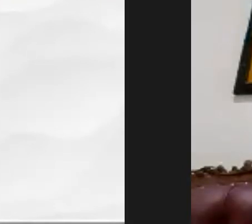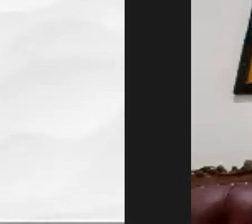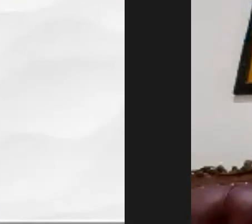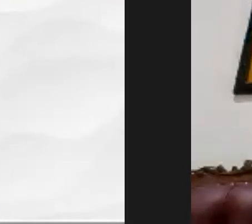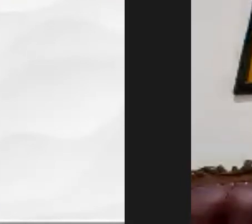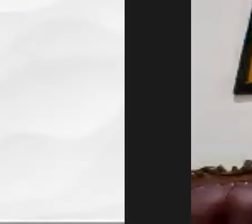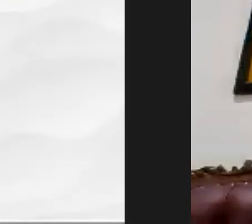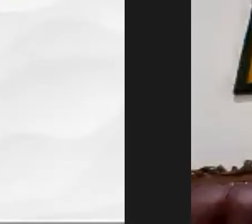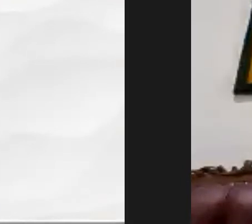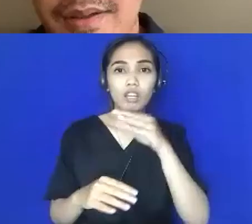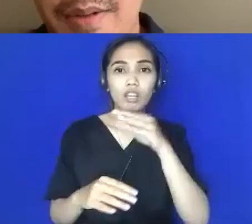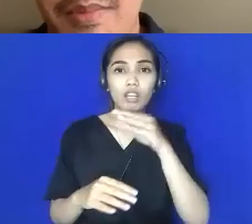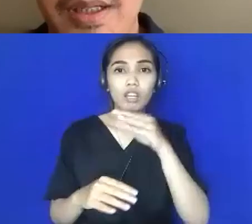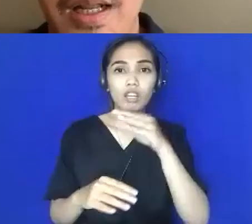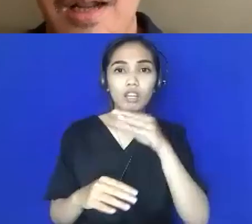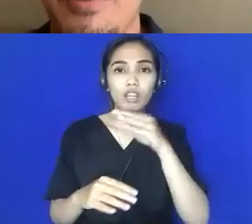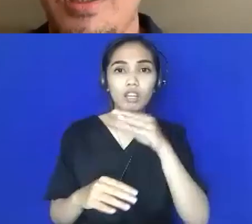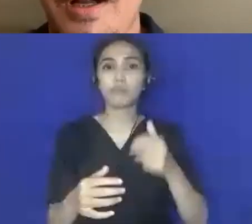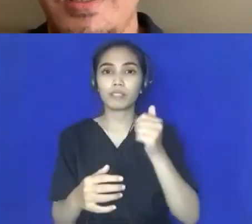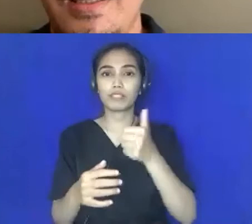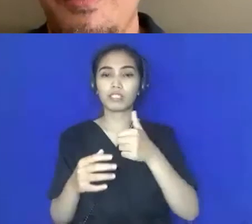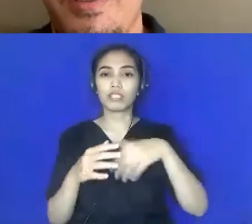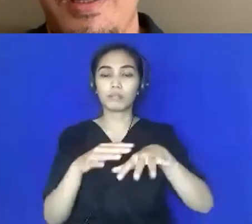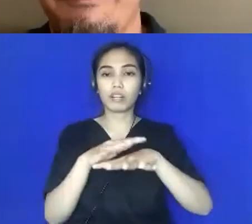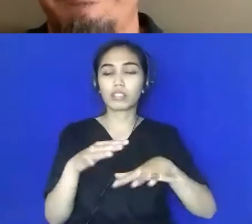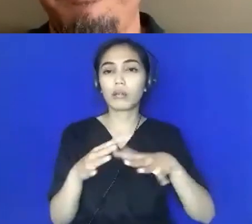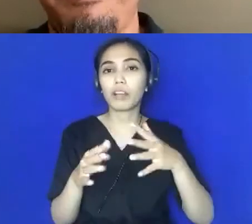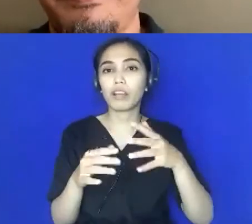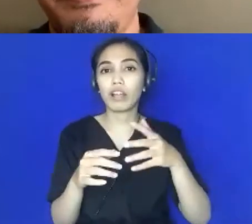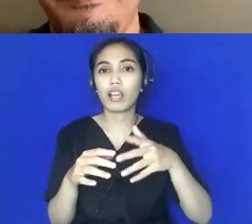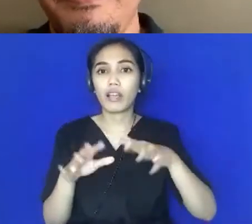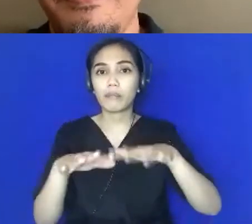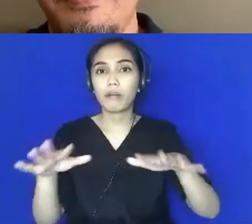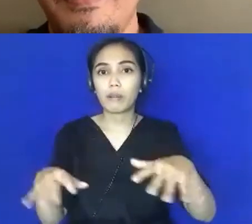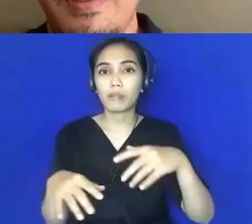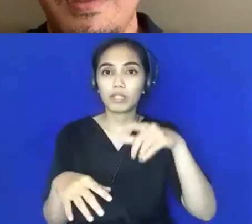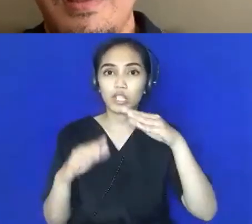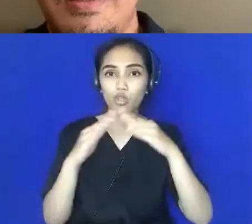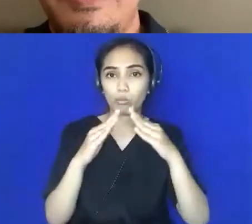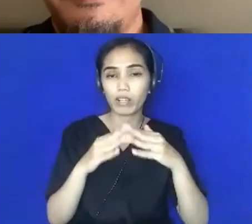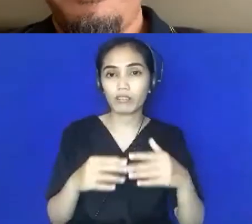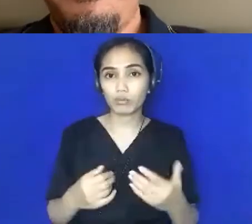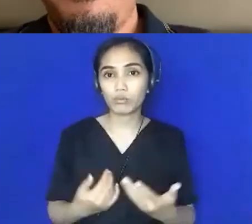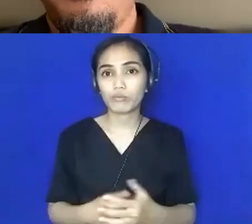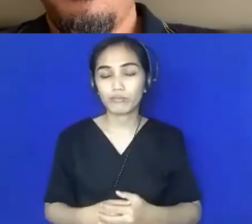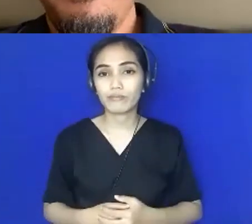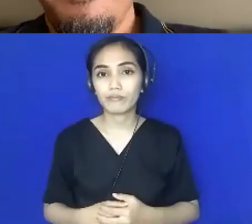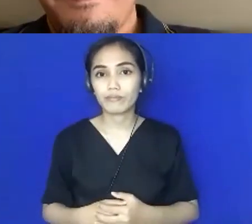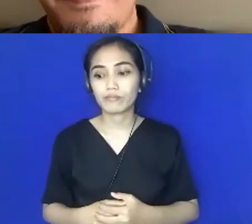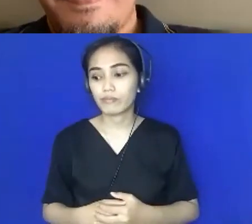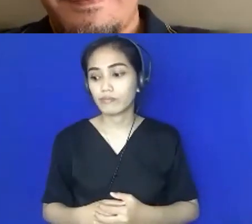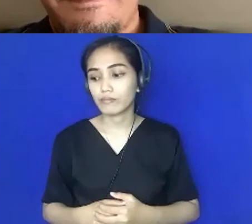beberapa peran yang bisa dilakukan oleh ayah di rumah ya. Terima kasih Mas